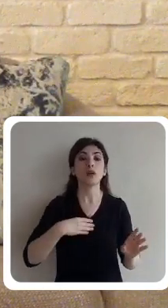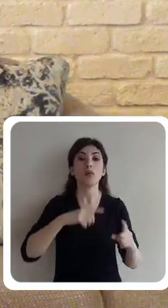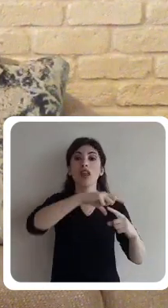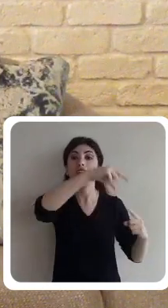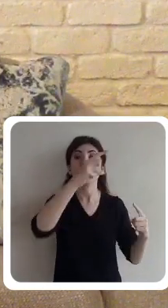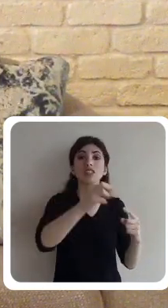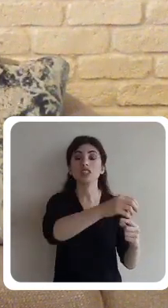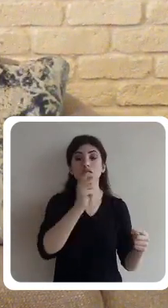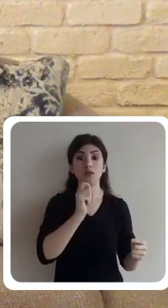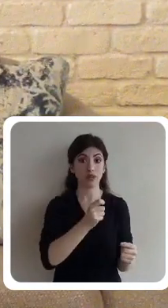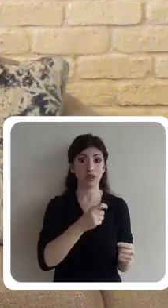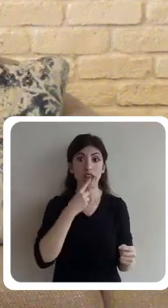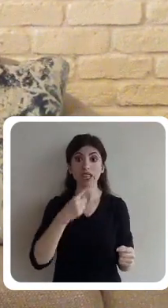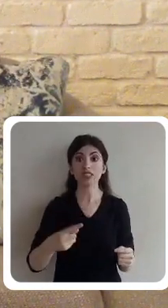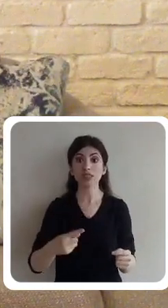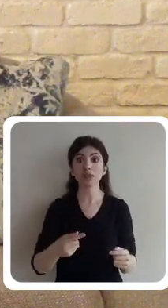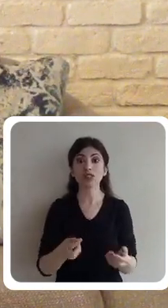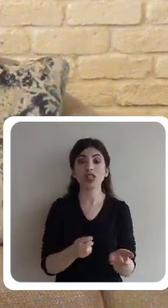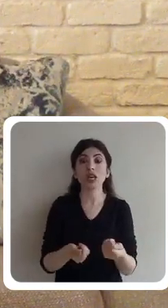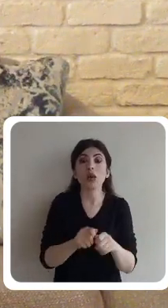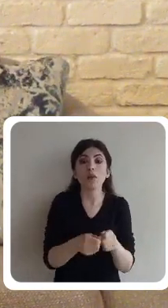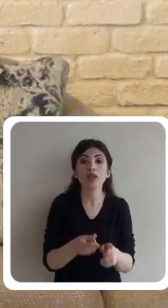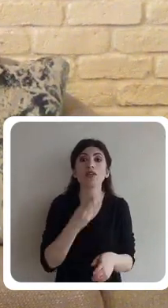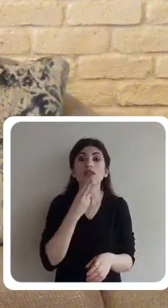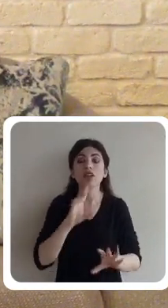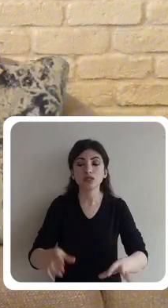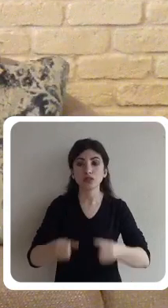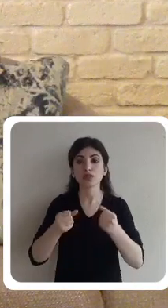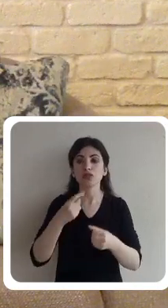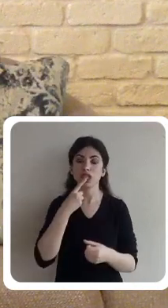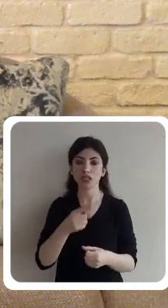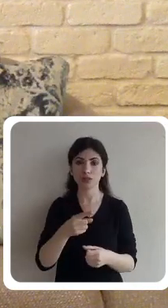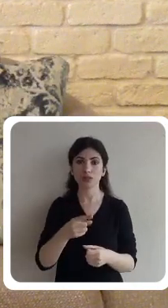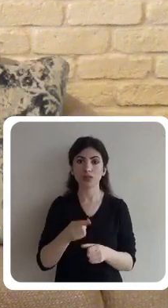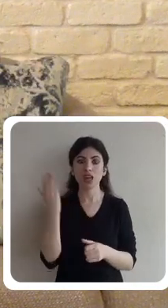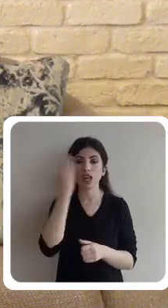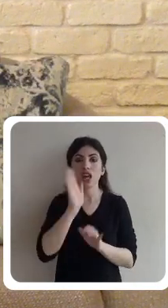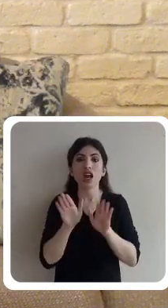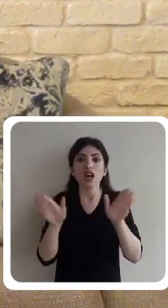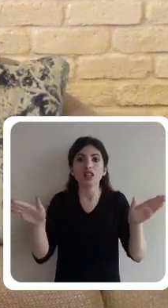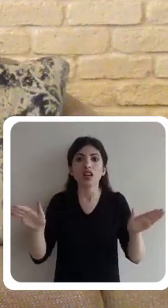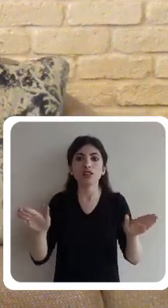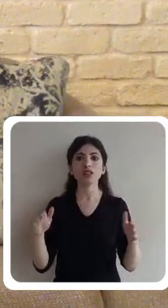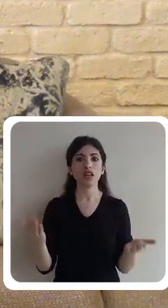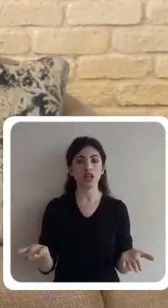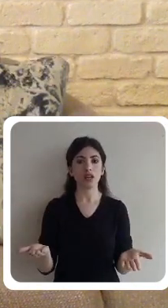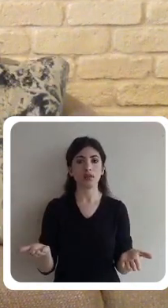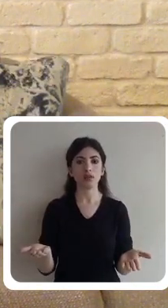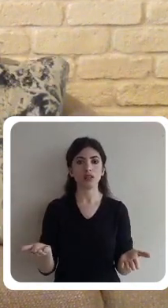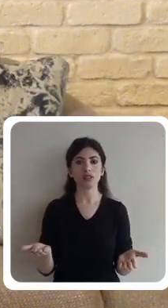çalı da bana çırpı verir. Ben de gidip arkadaşım Bit Hatun'u kurtarabilirim. Karga,